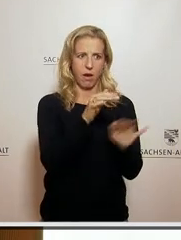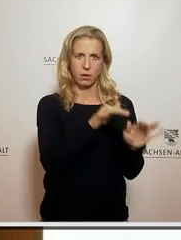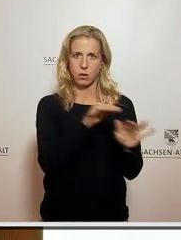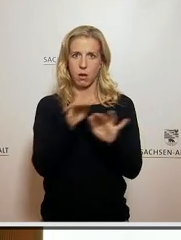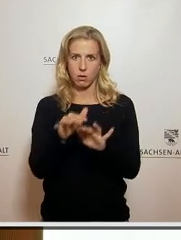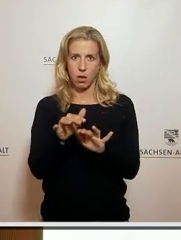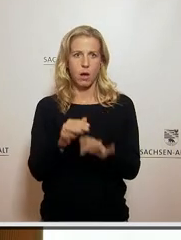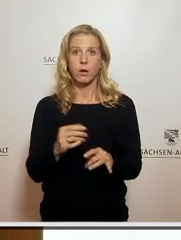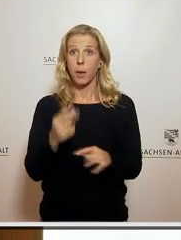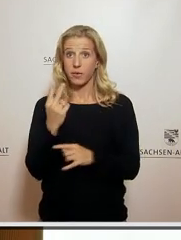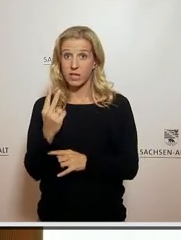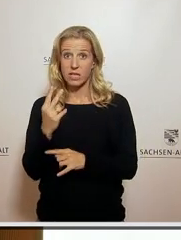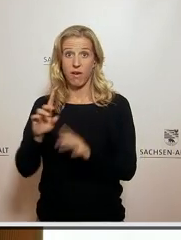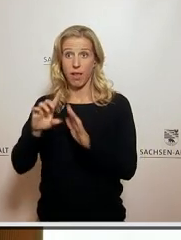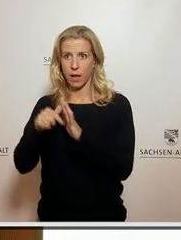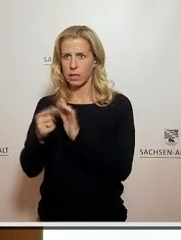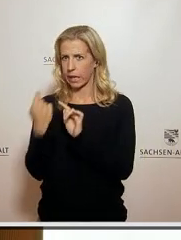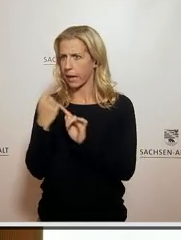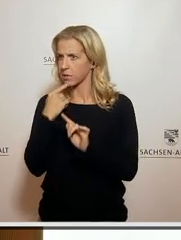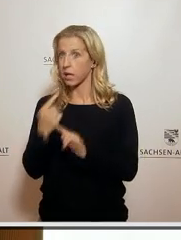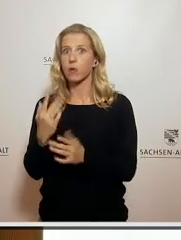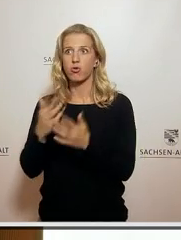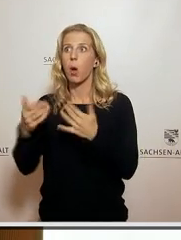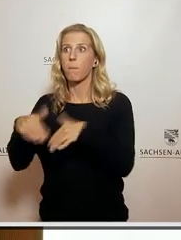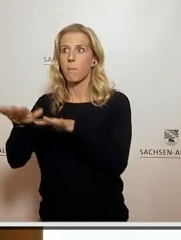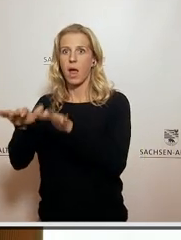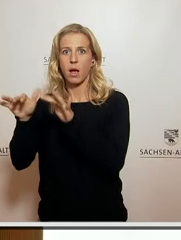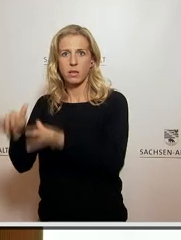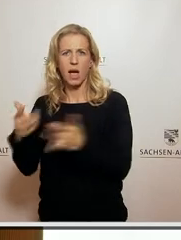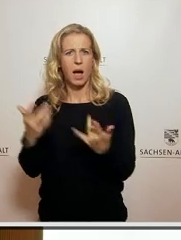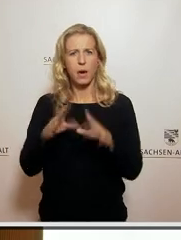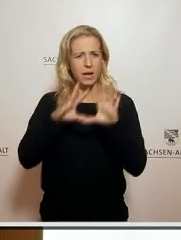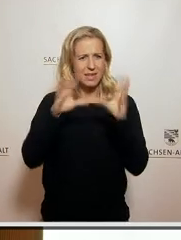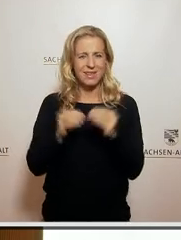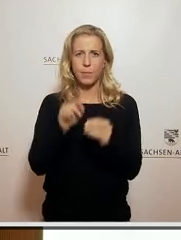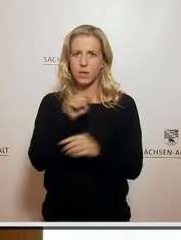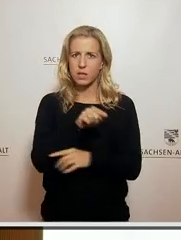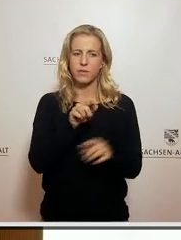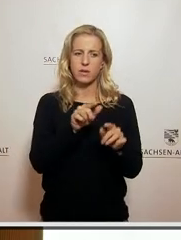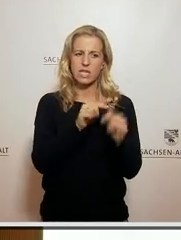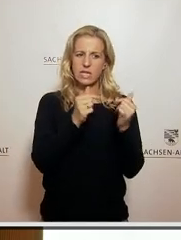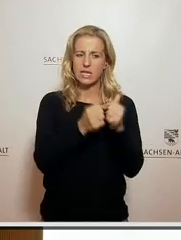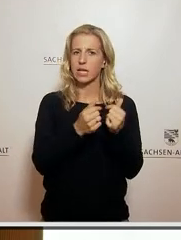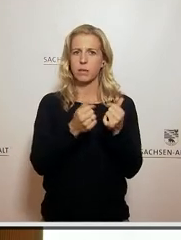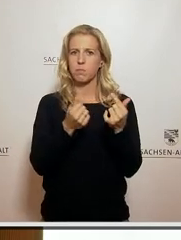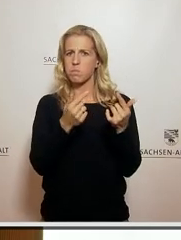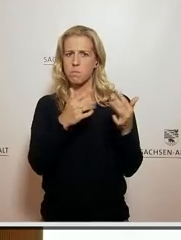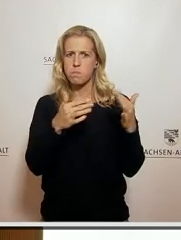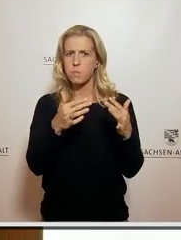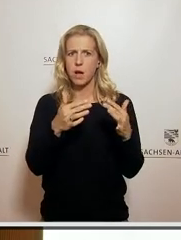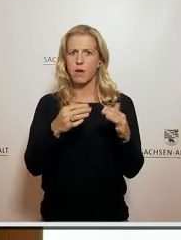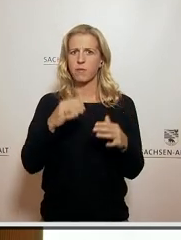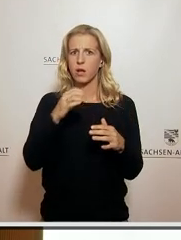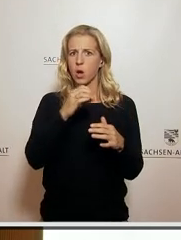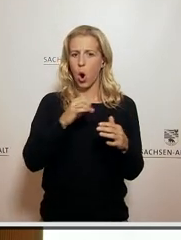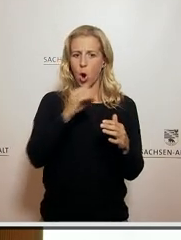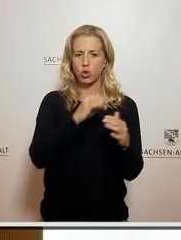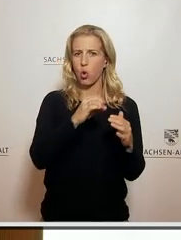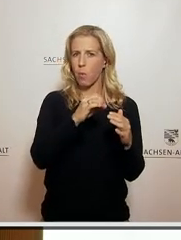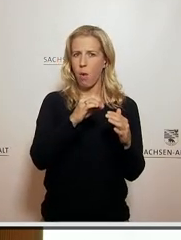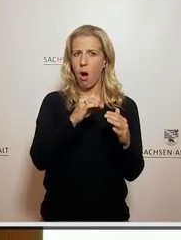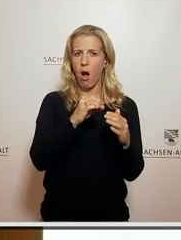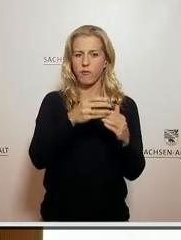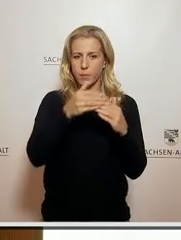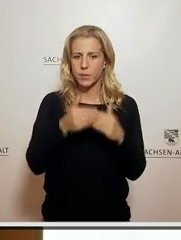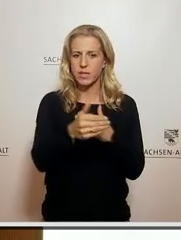die Sie eben genannt haben, sogar mehr, haben insgesamt wie viele Leute, wie viele Menschen sind denn eigentlich ab Oktober im Einsatz, um noch